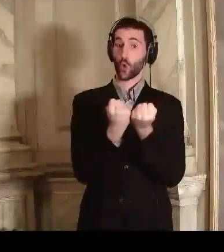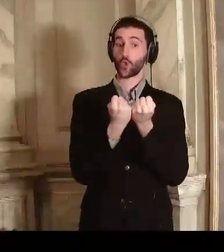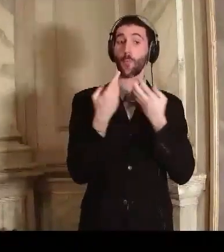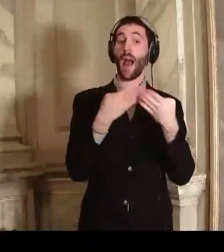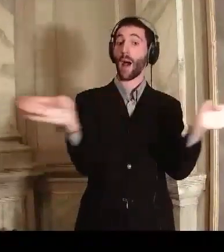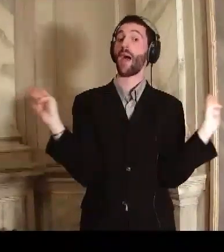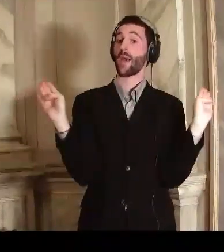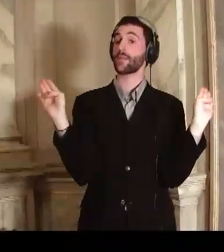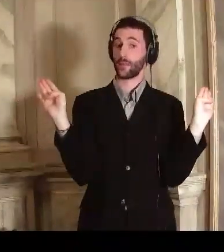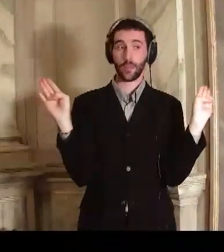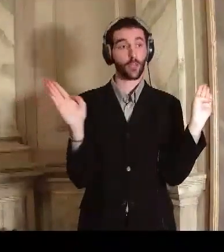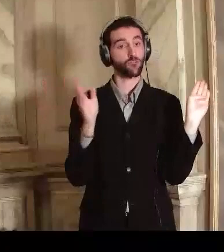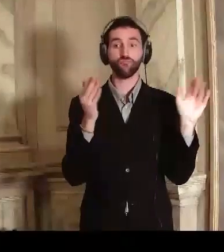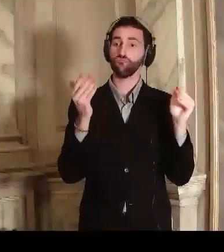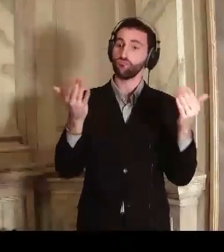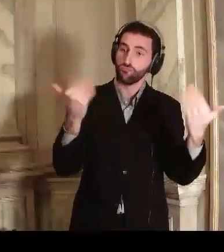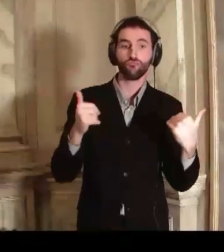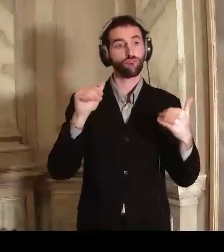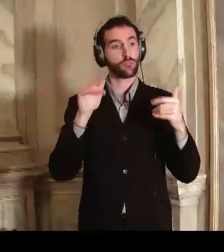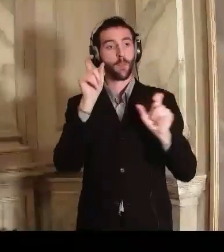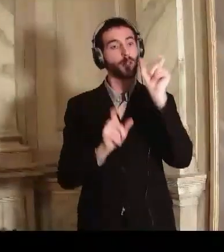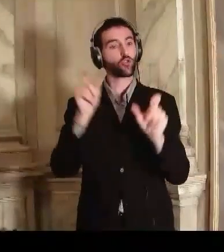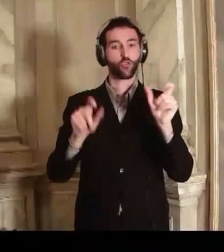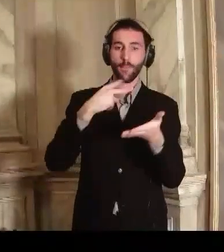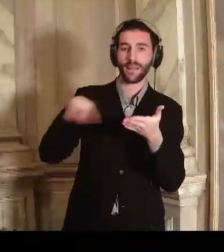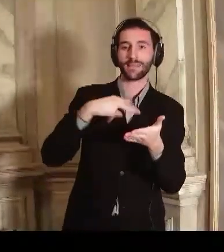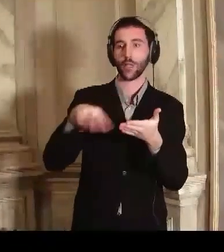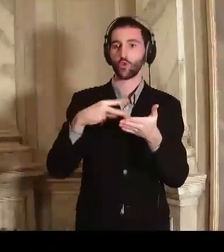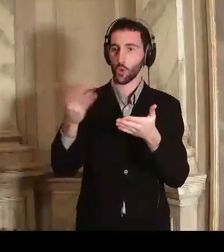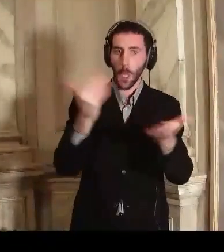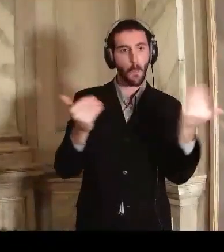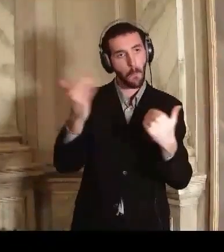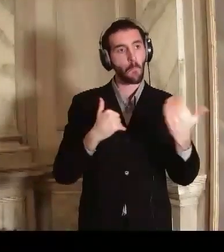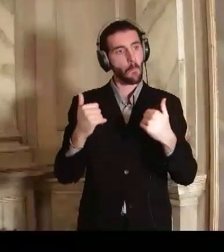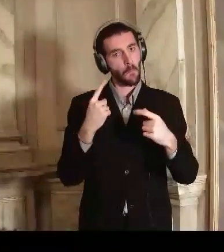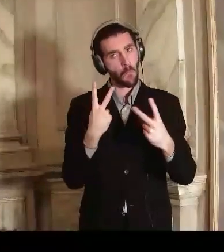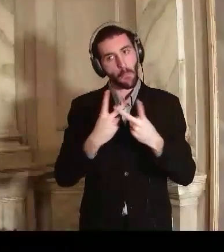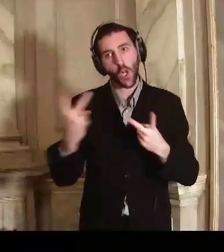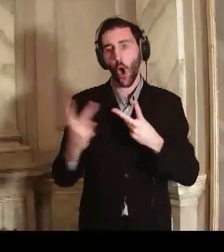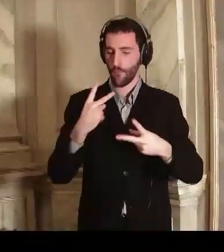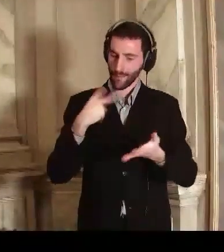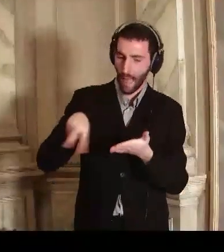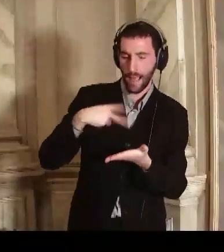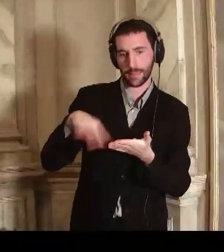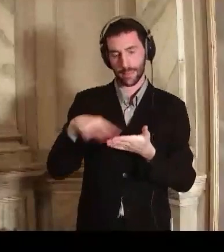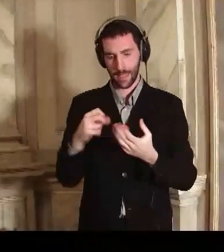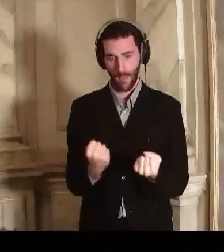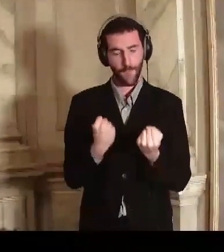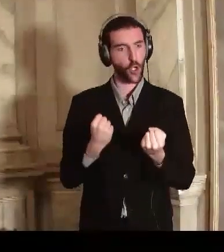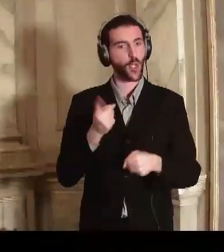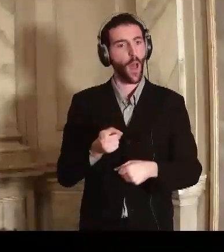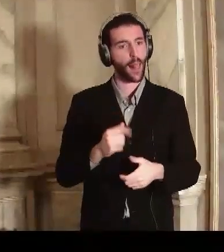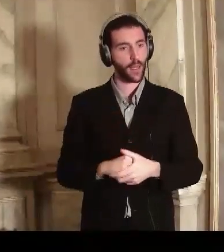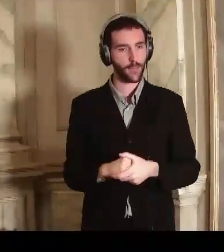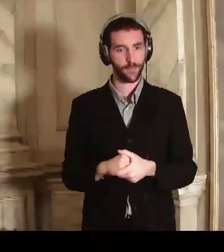attivamente i danzatori dilettanti a prendervi parte, a godere del potere della danza in azione. Quest'anno